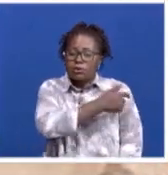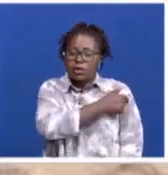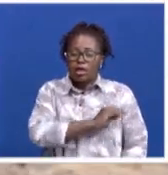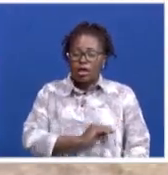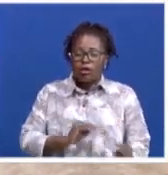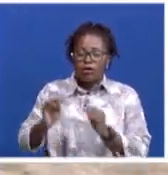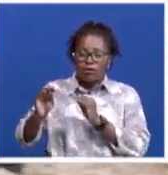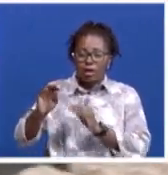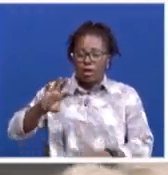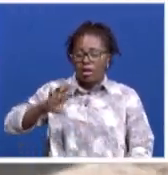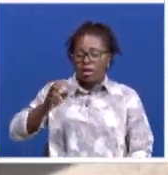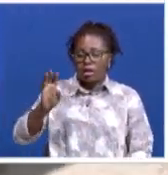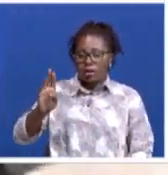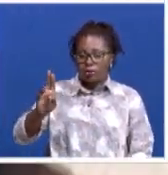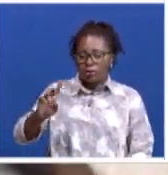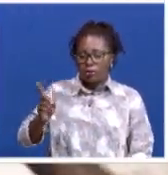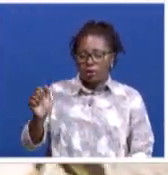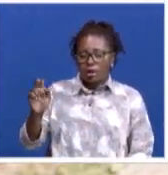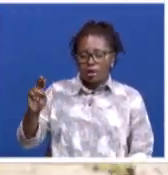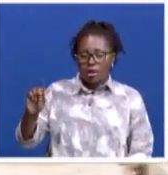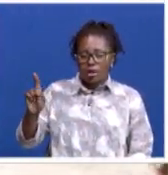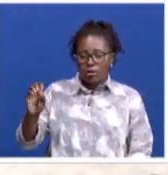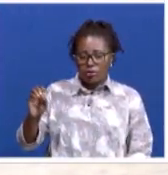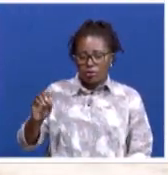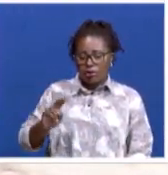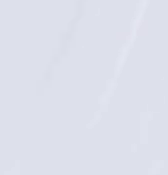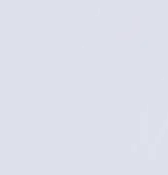wpu bug